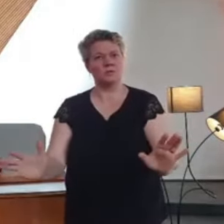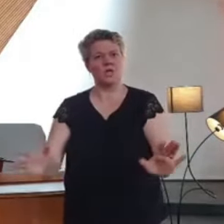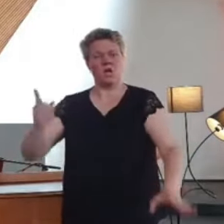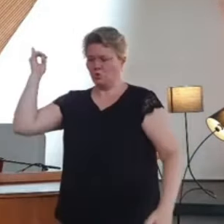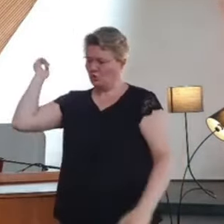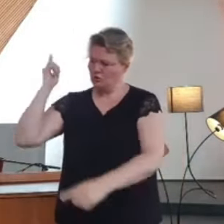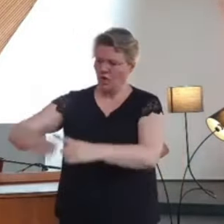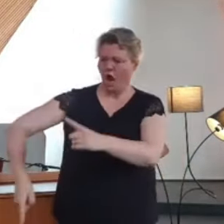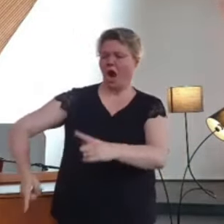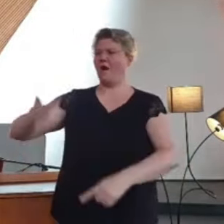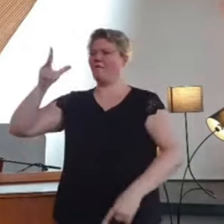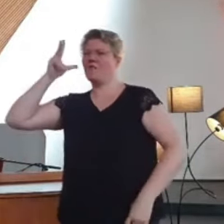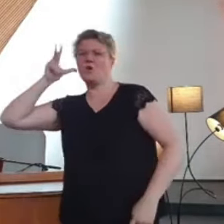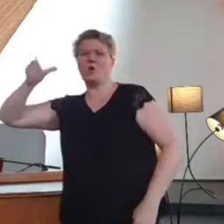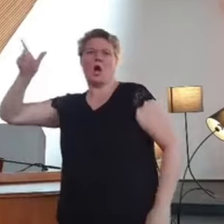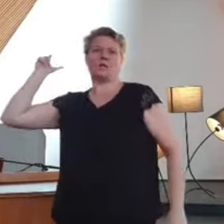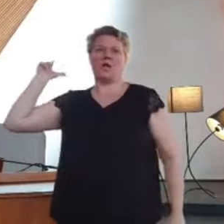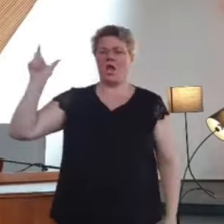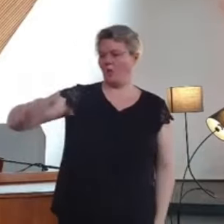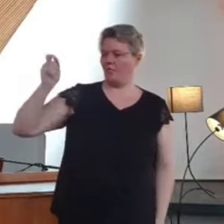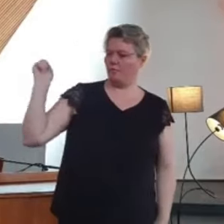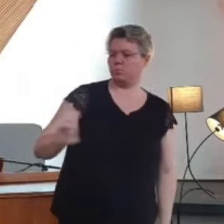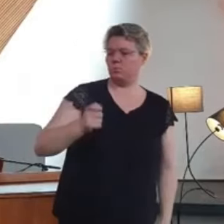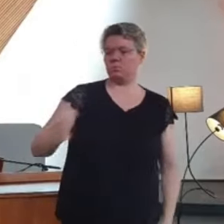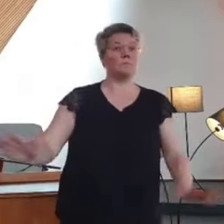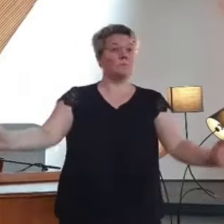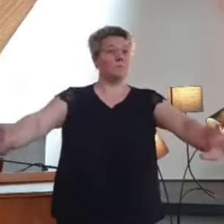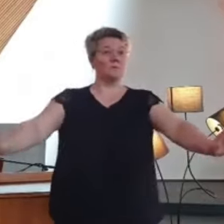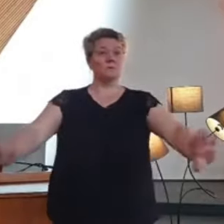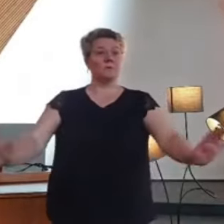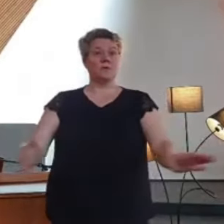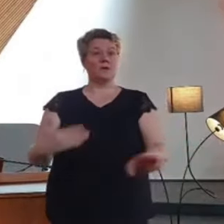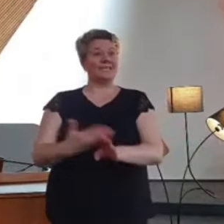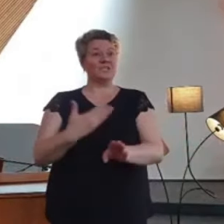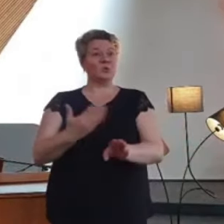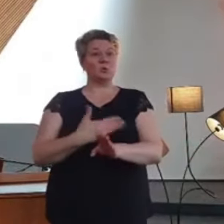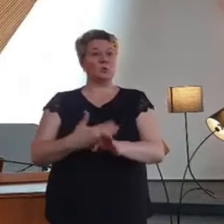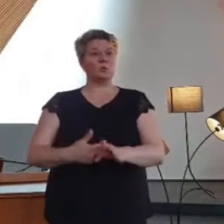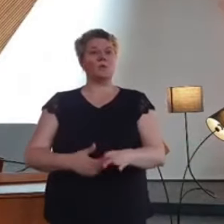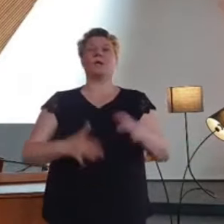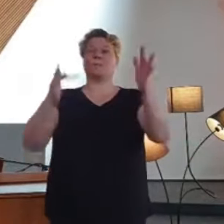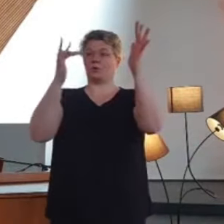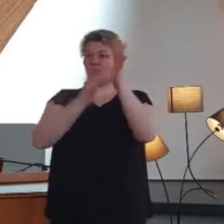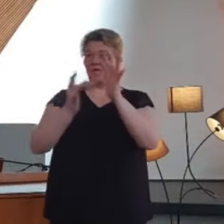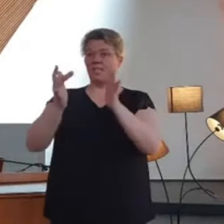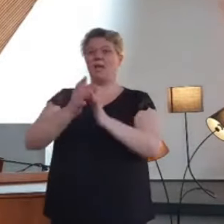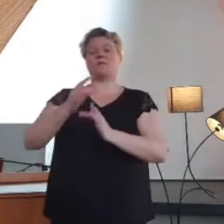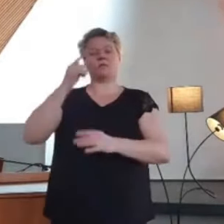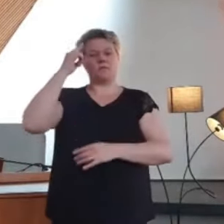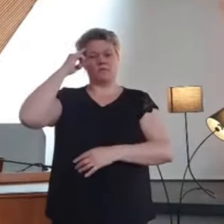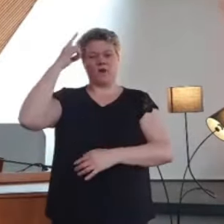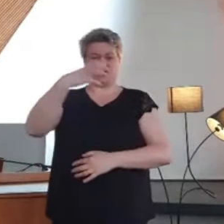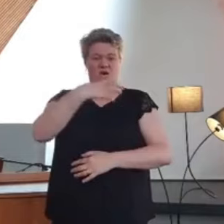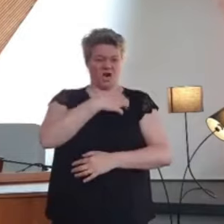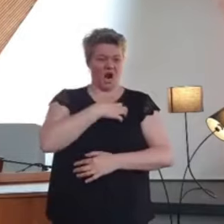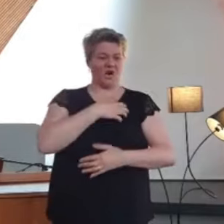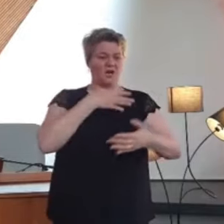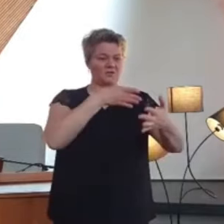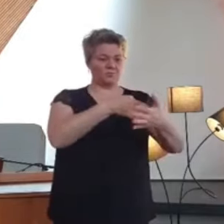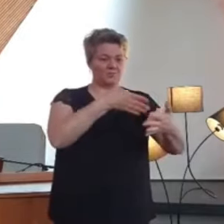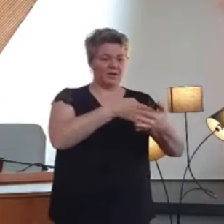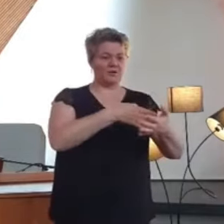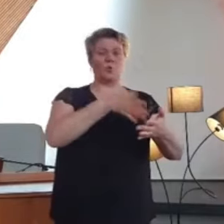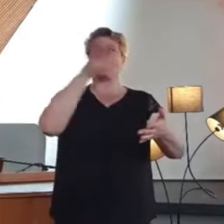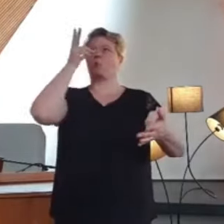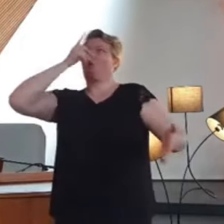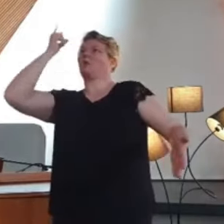keine Strafe, es ist keine Reaktion auf das, was jemand tut oder nicht tut. Also, Jesus sieht Krankheit und Behinderung nicht als